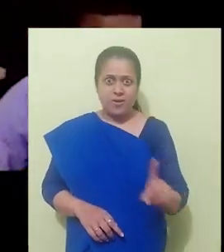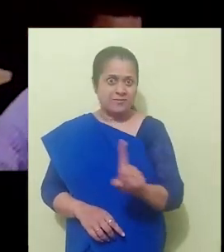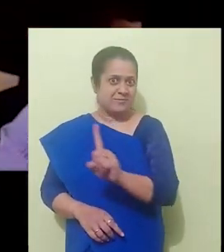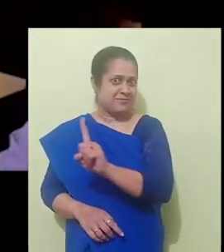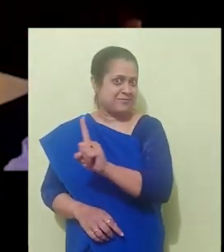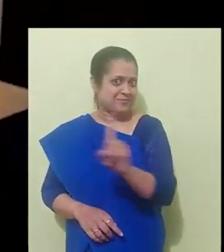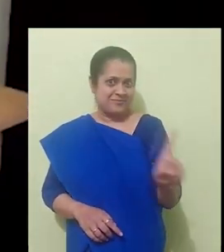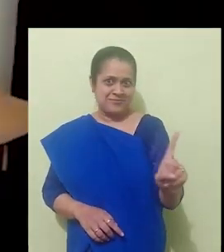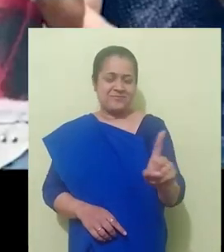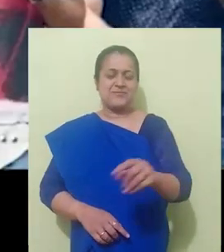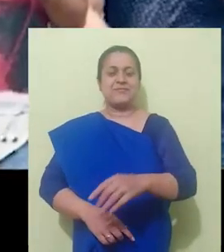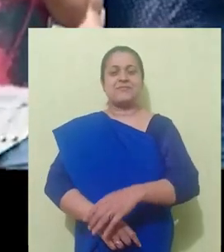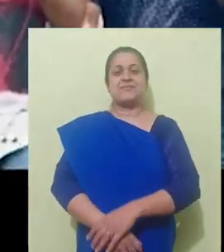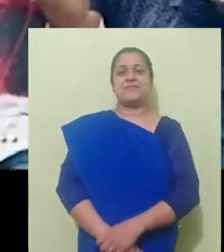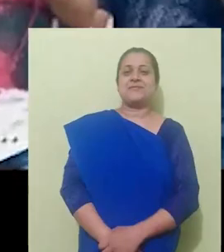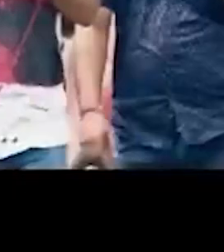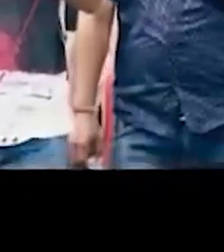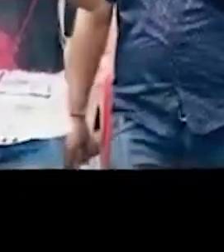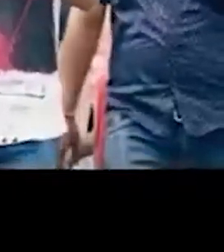का